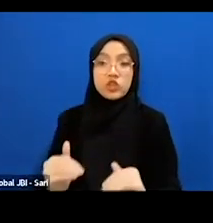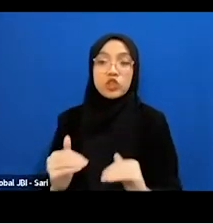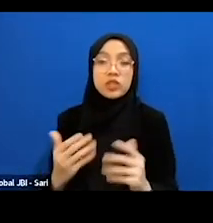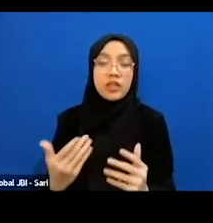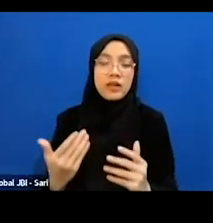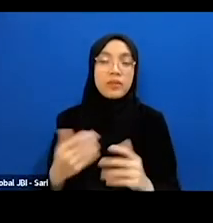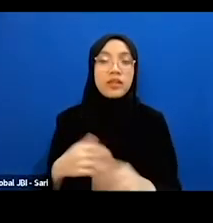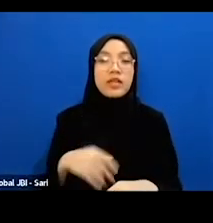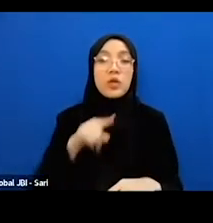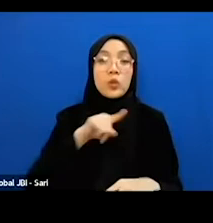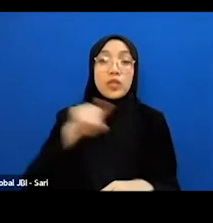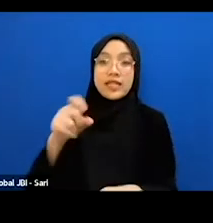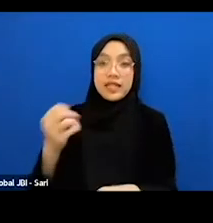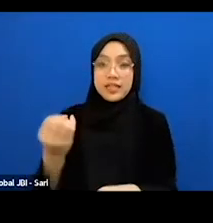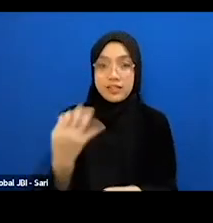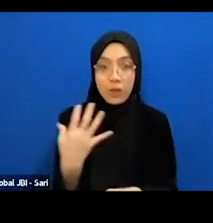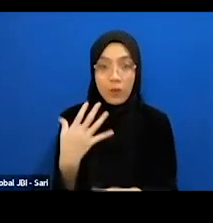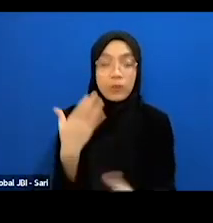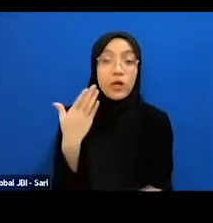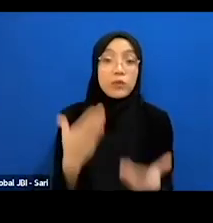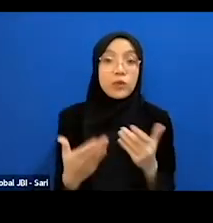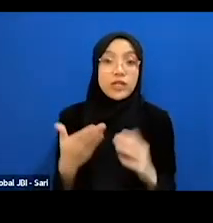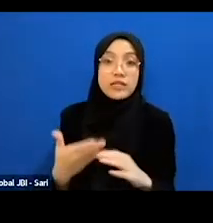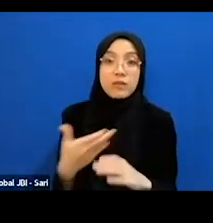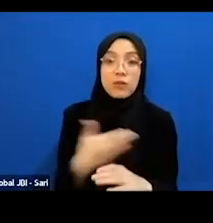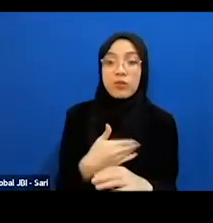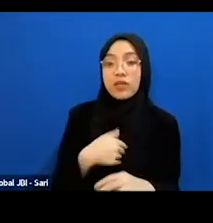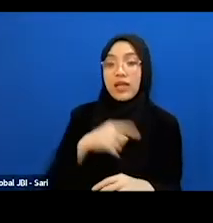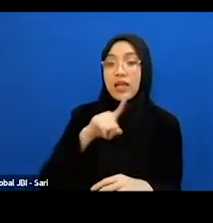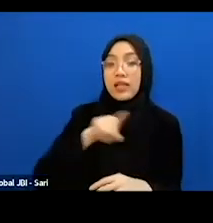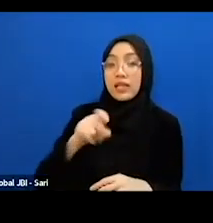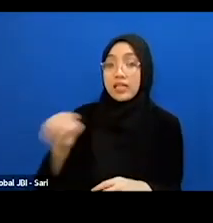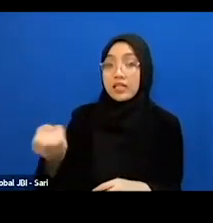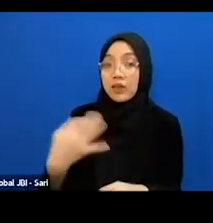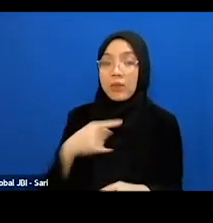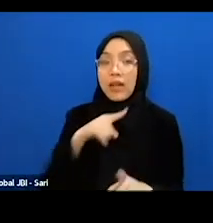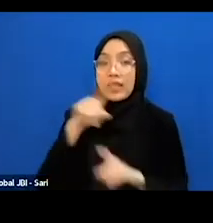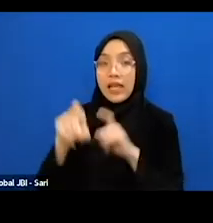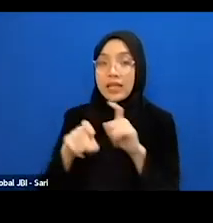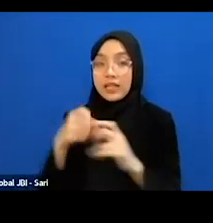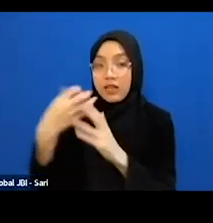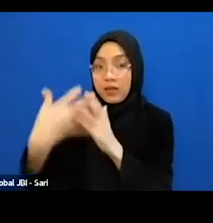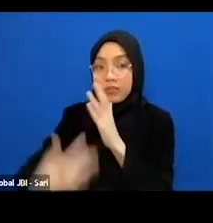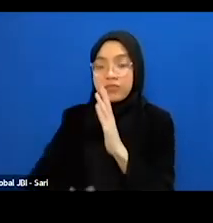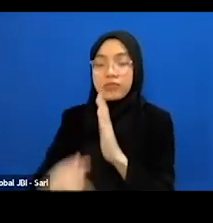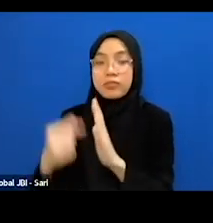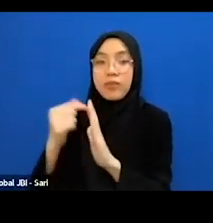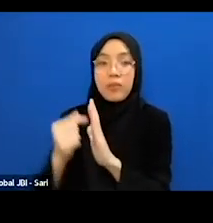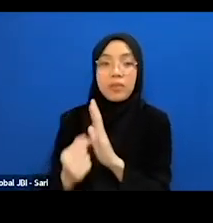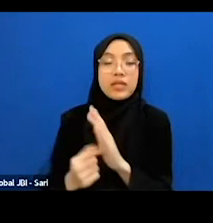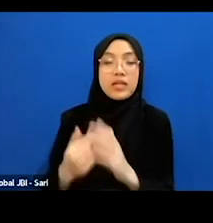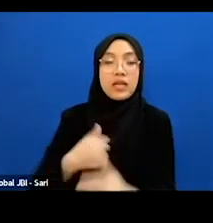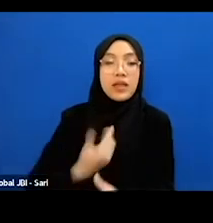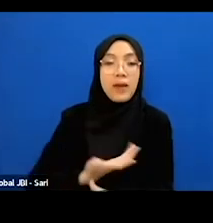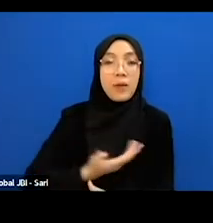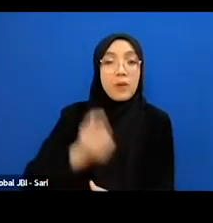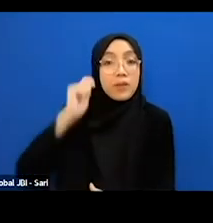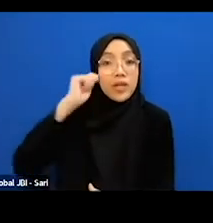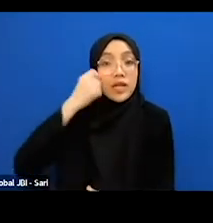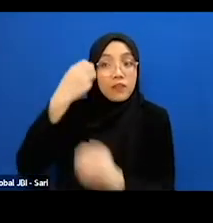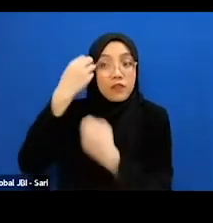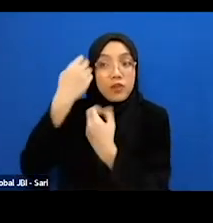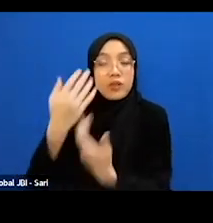sesi tanya-jawab mungkin sebelum saya masuk ke beberapa pertanyaan yang ada Saya ingin mengingatkan kembali